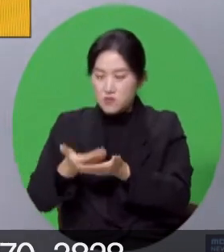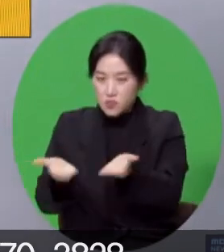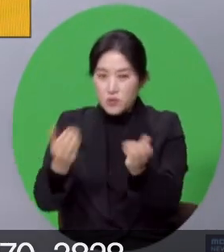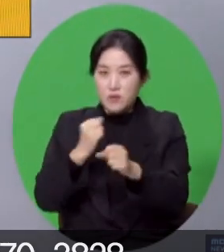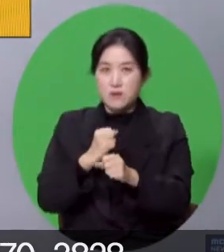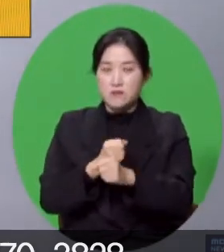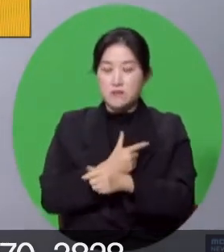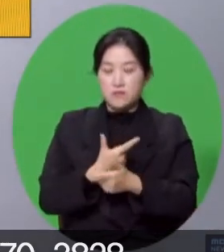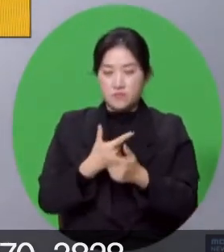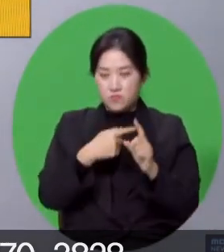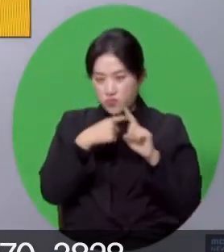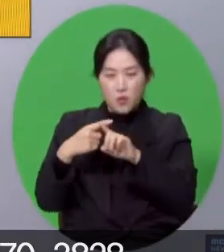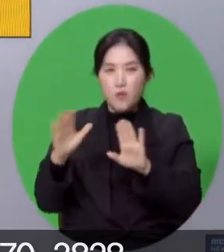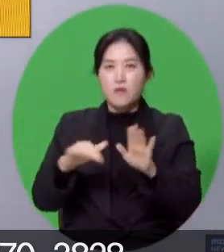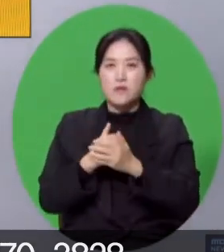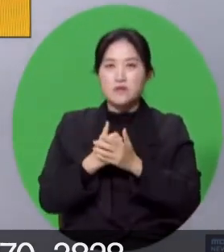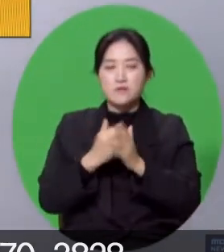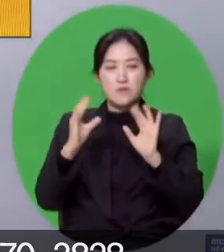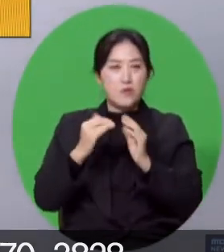동의한 바가 없고요. 두 번째,